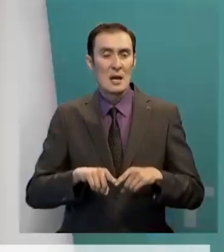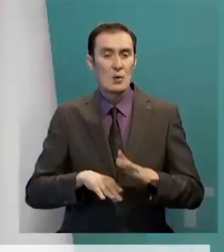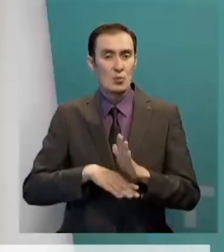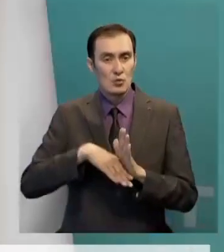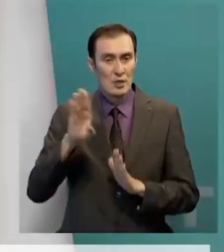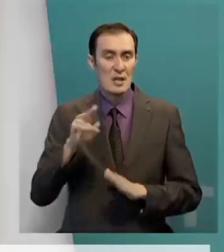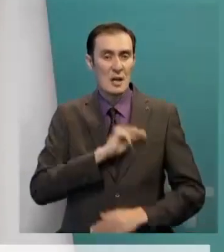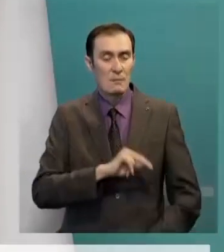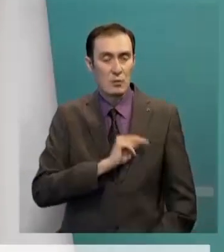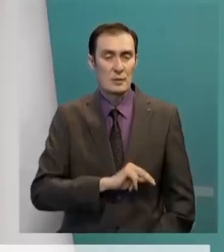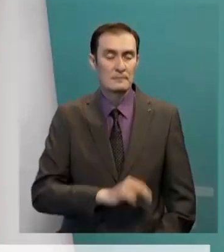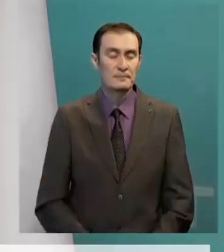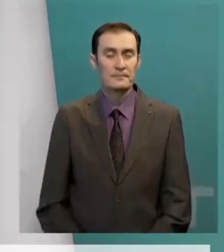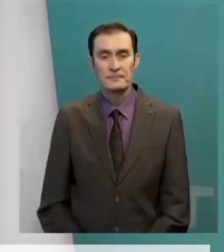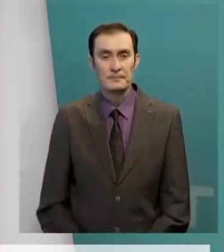деятельности